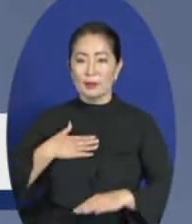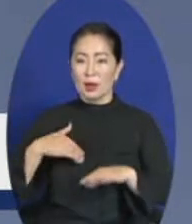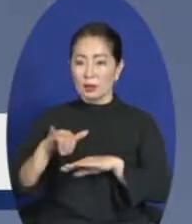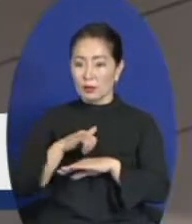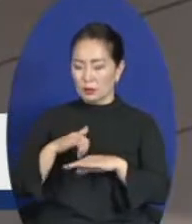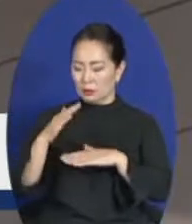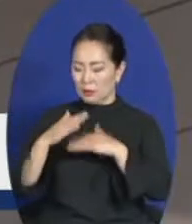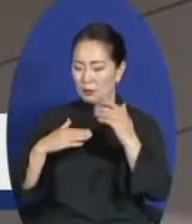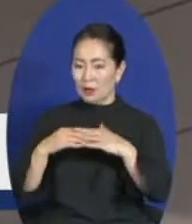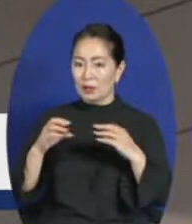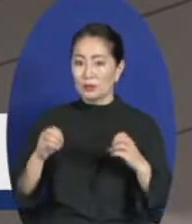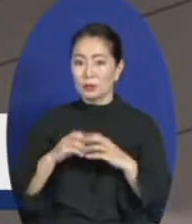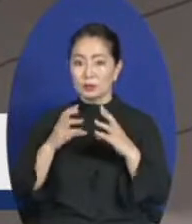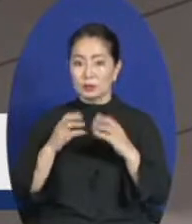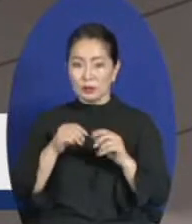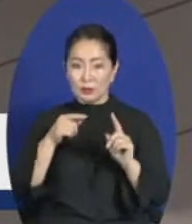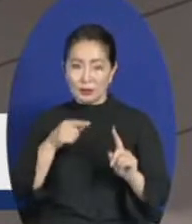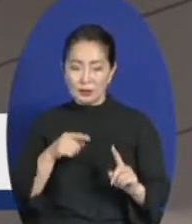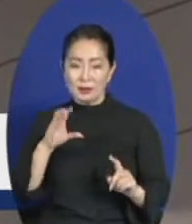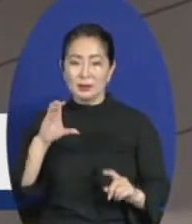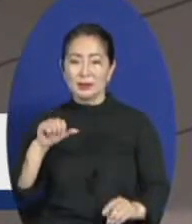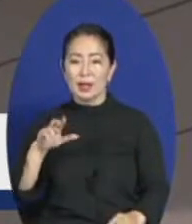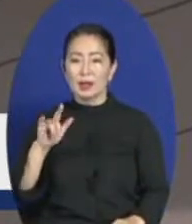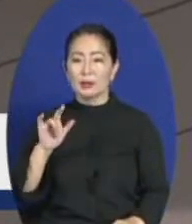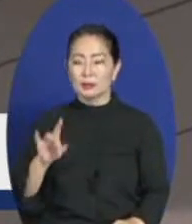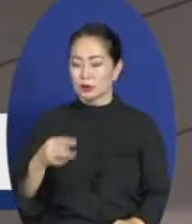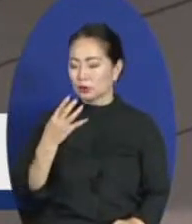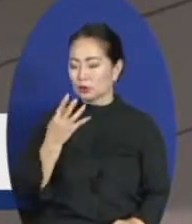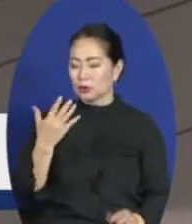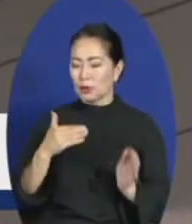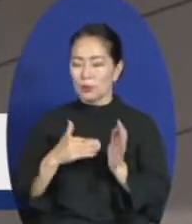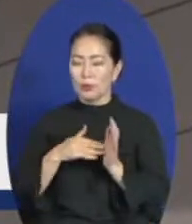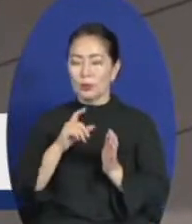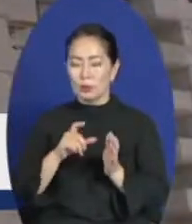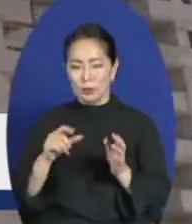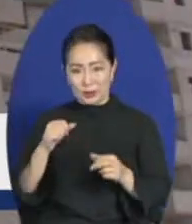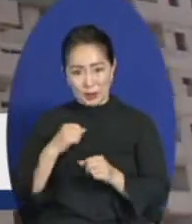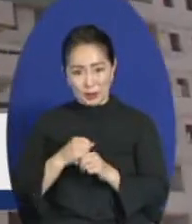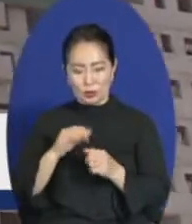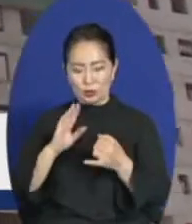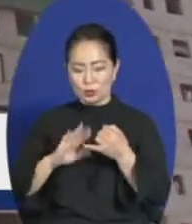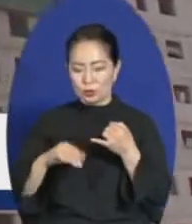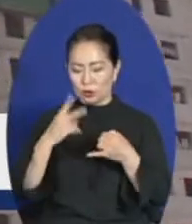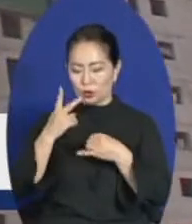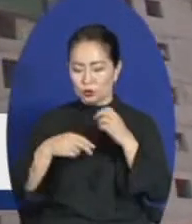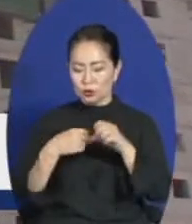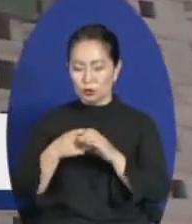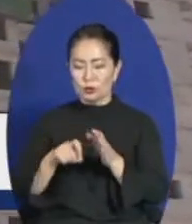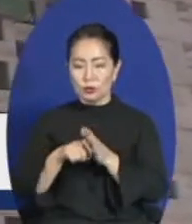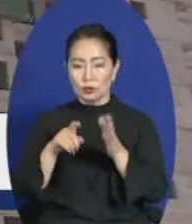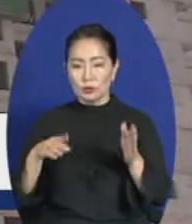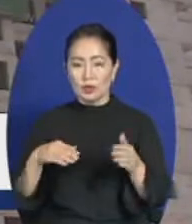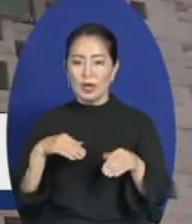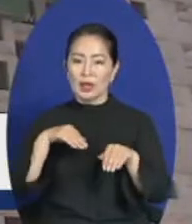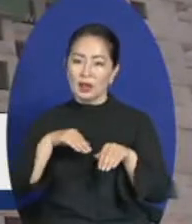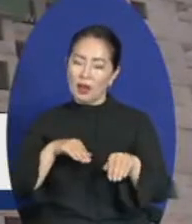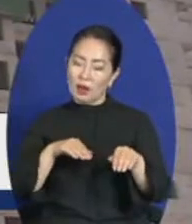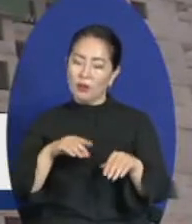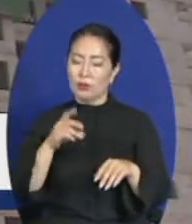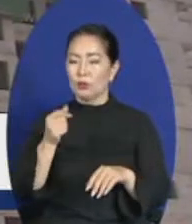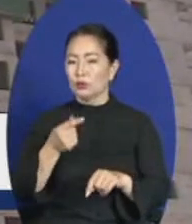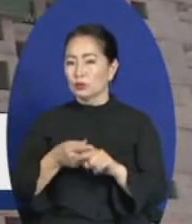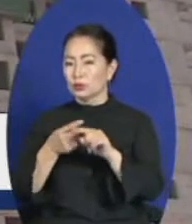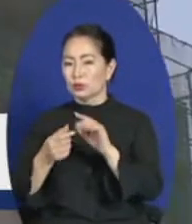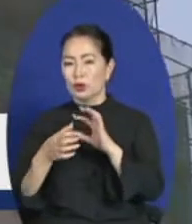Манай улсын барилга бүтээн байгуулалтын салбарт 45,000 гаруй хүн ажилладаг. Сүүлийн 2 жилийн хугацаанд тээвэр логистик, хил гал, үнийн өсөлтөөс